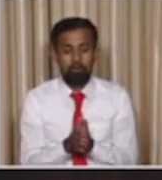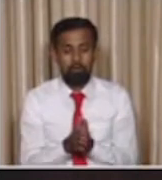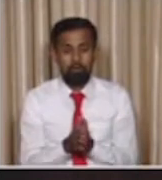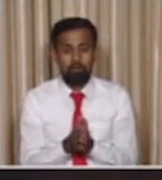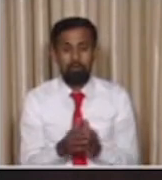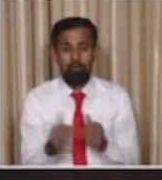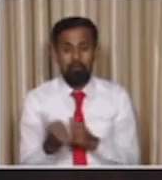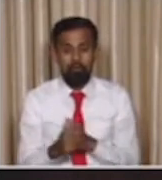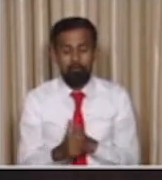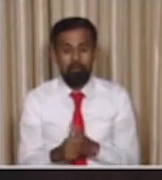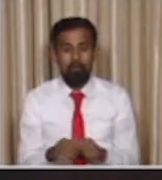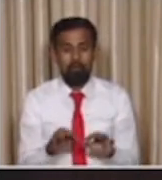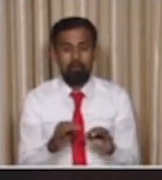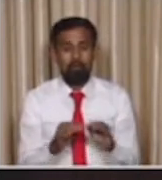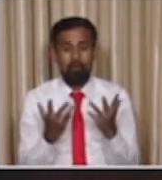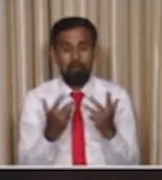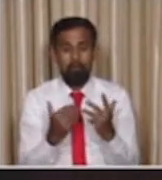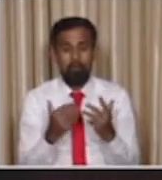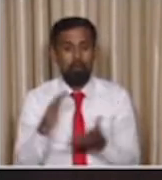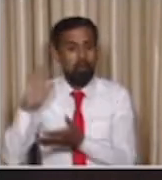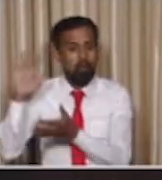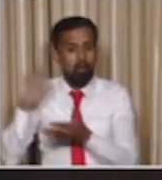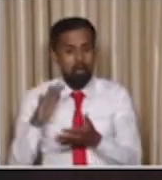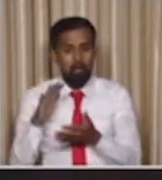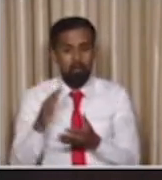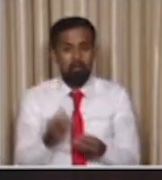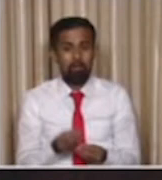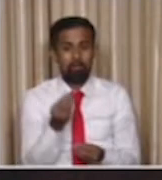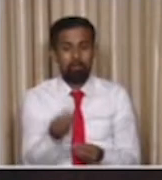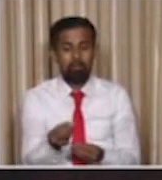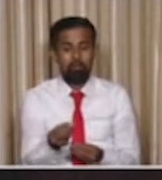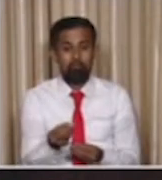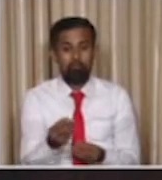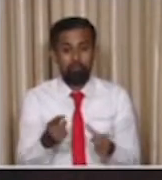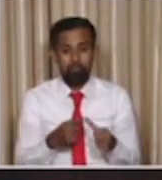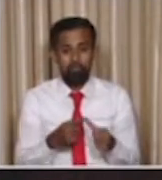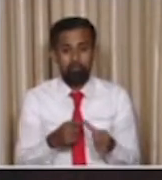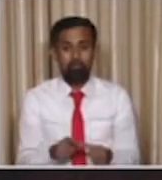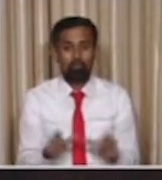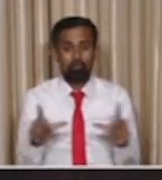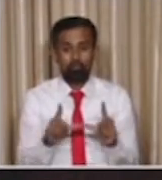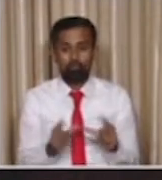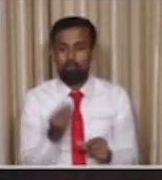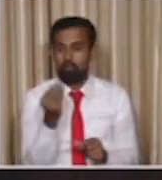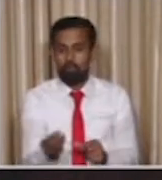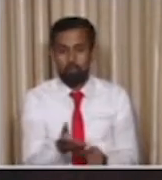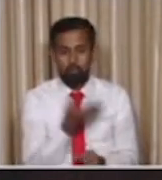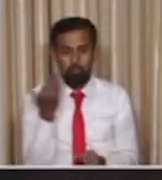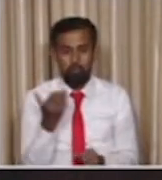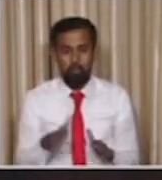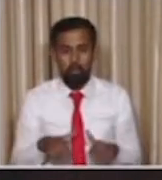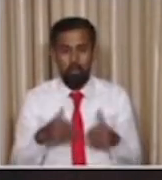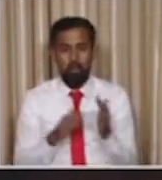සීමා සහිත නිෂ්පාදන නිශ්චිත ප්‍රමාණයක් ආනයනය කිරීමට සහ සැපීමට අධිකාරිය විසින් අවසර ලබා දිය හැකිය